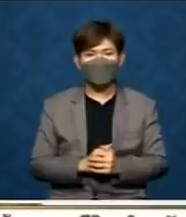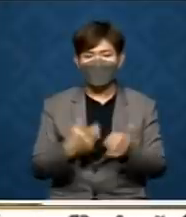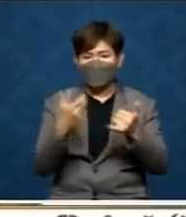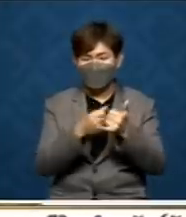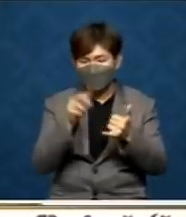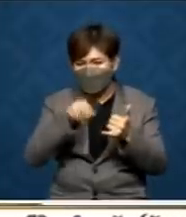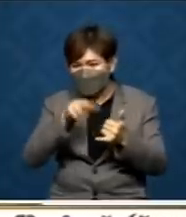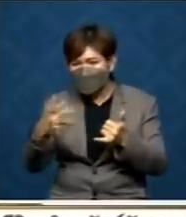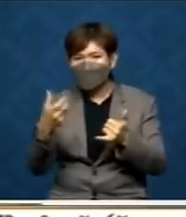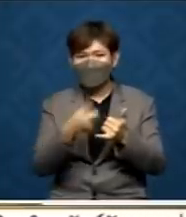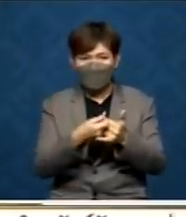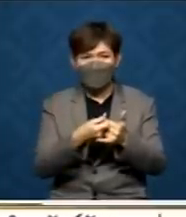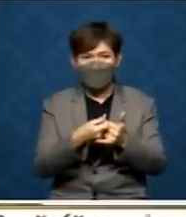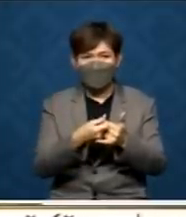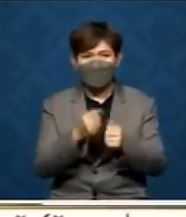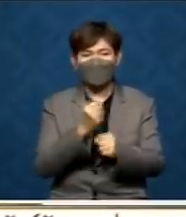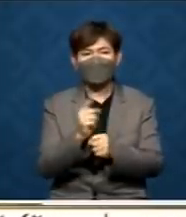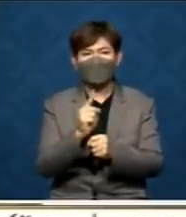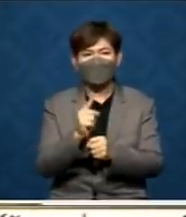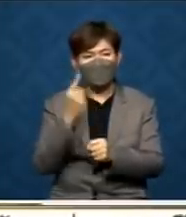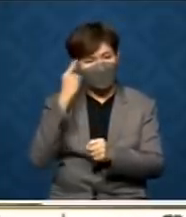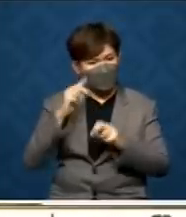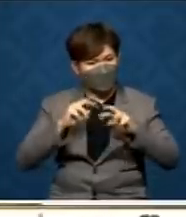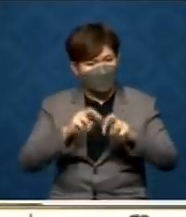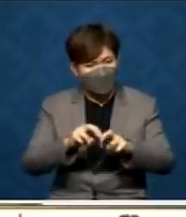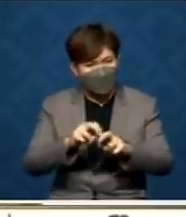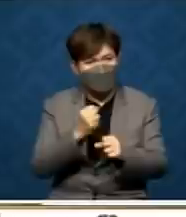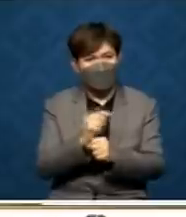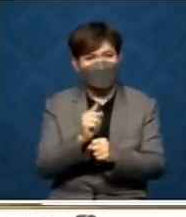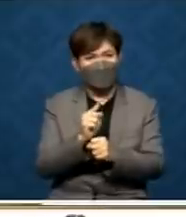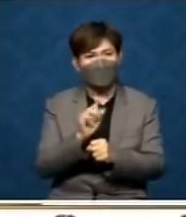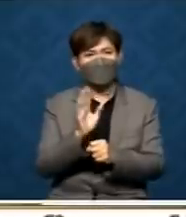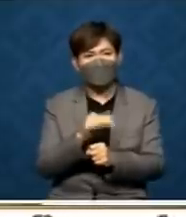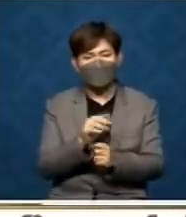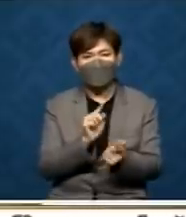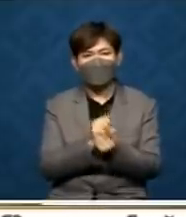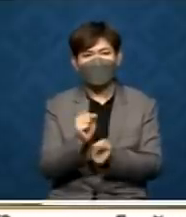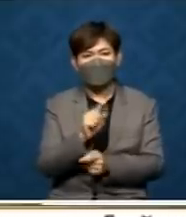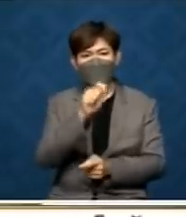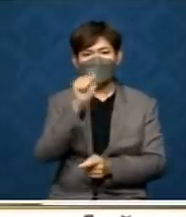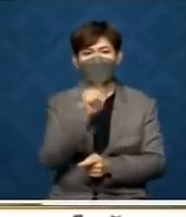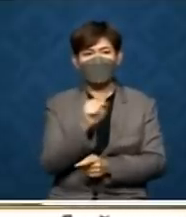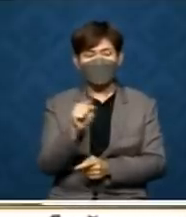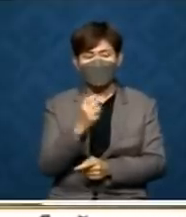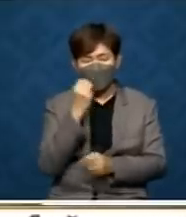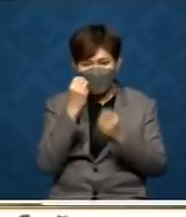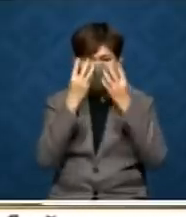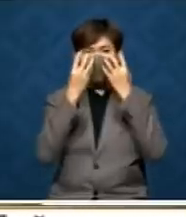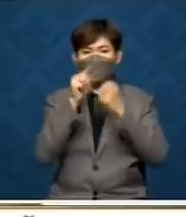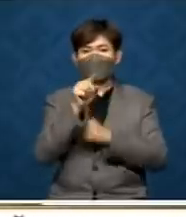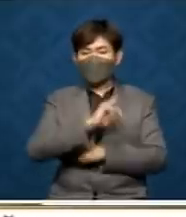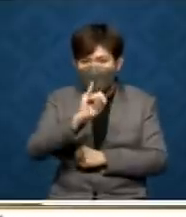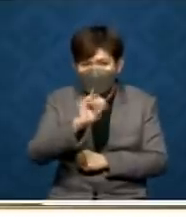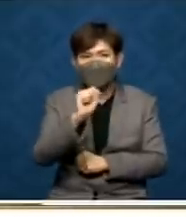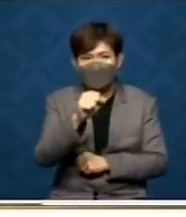ซินธ์ป็อปนี้ก็เป็นวิเคราะห์ชื่อนิโอ้โหก็ไม่เจอsrc9สตาร์โตเลยใช่